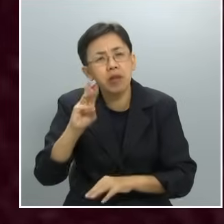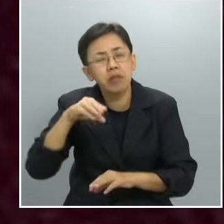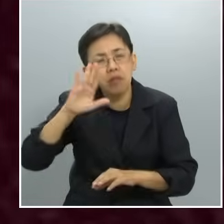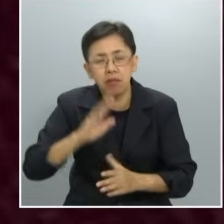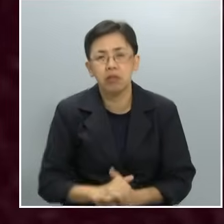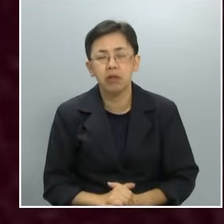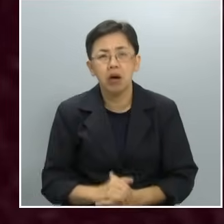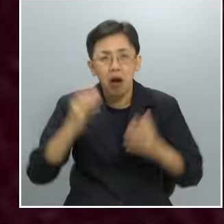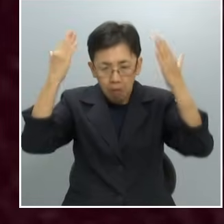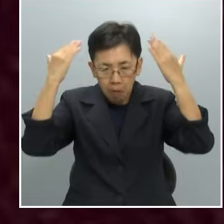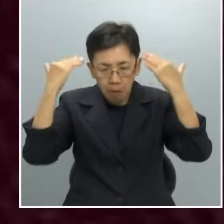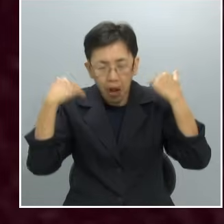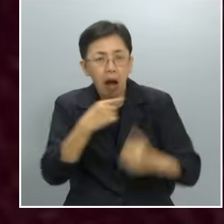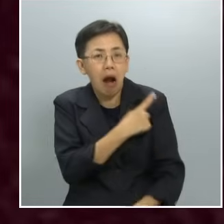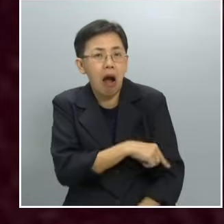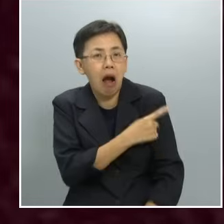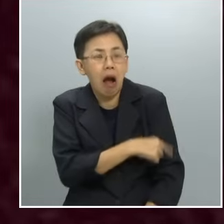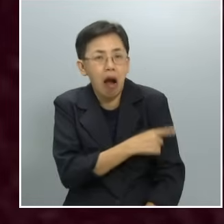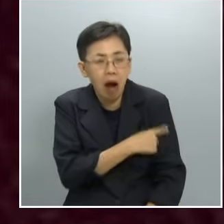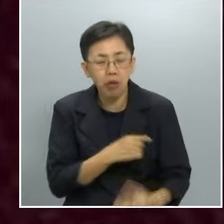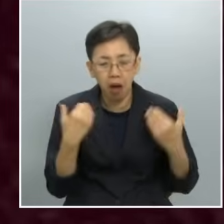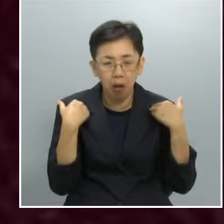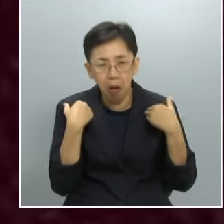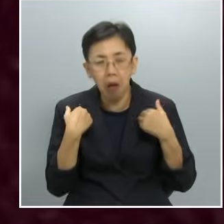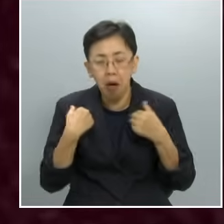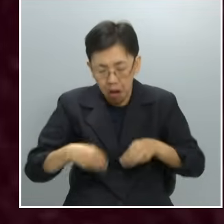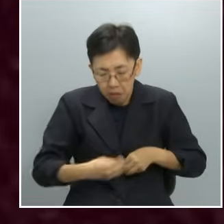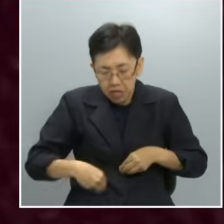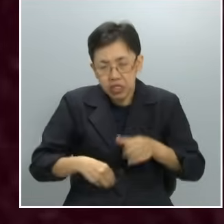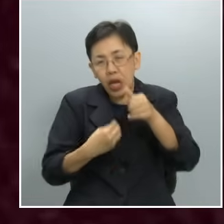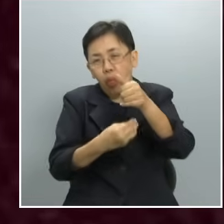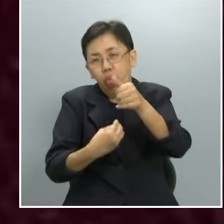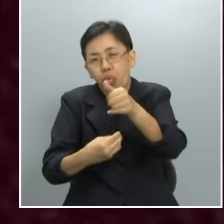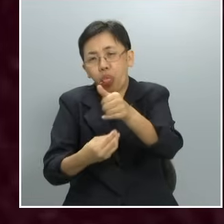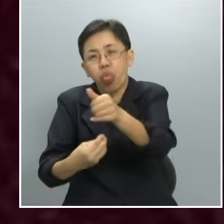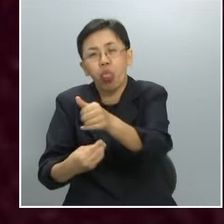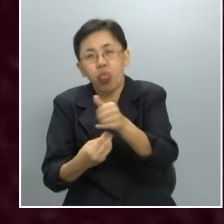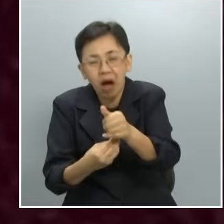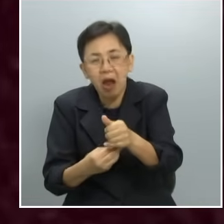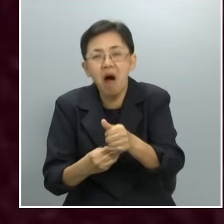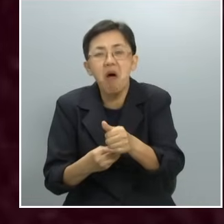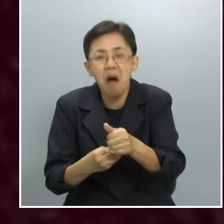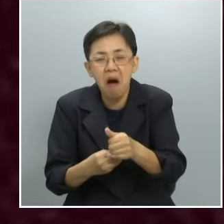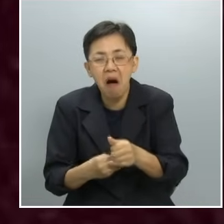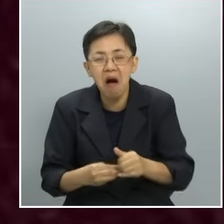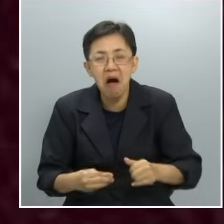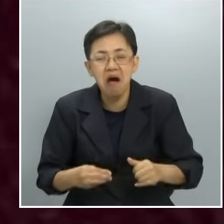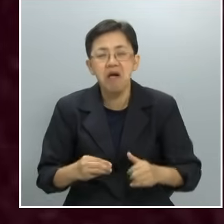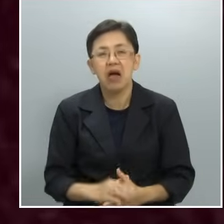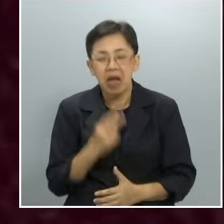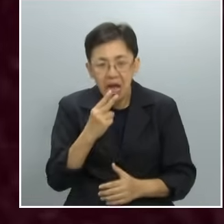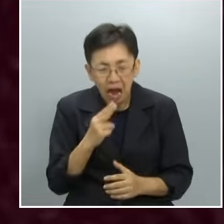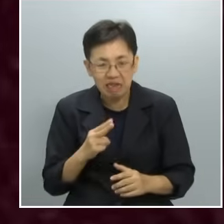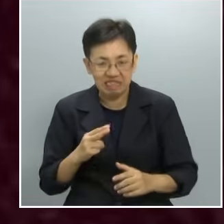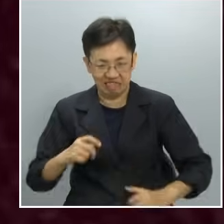าๆผมสีขาวประบ่าแล้วมีไส้ห้อยด้วยนะคะมาแยกเขี้ยวใส่คนซึ่งลุงวิเชียรเนี่ยอยู่ที่ตำบลบ้าน